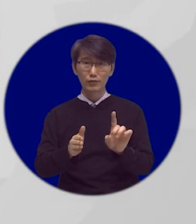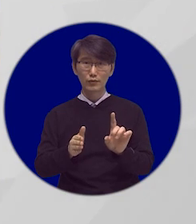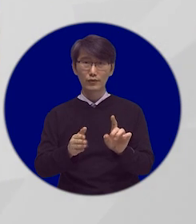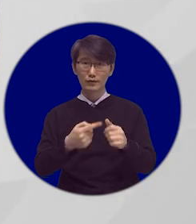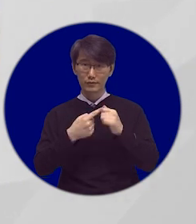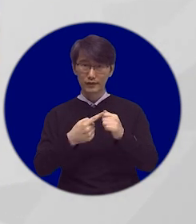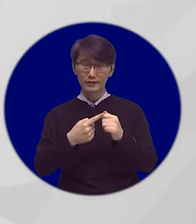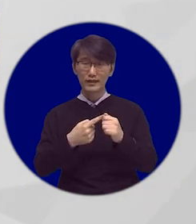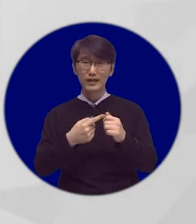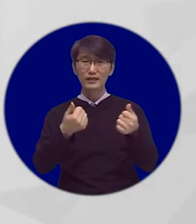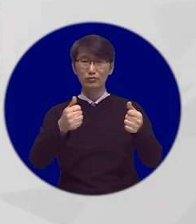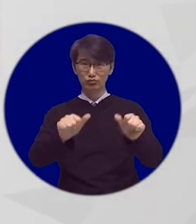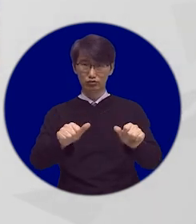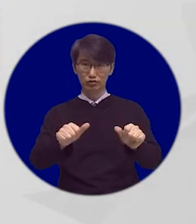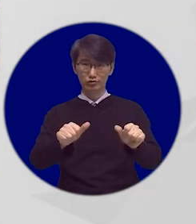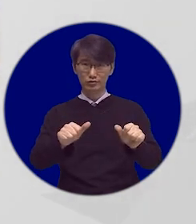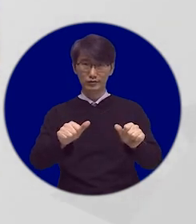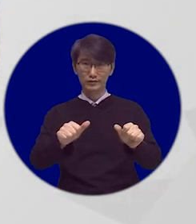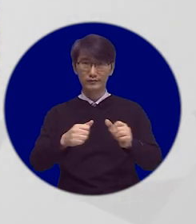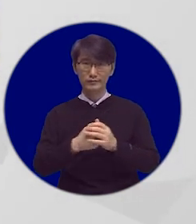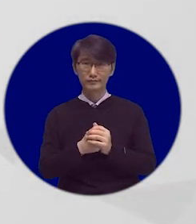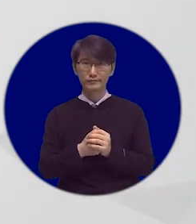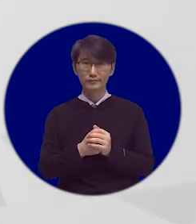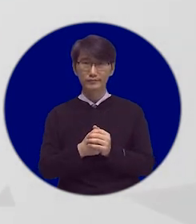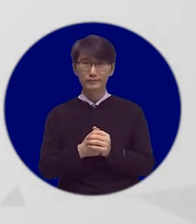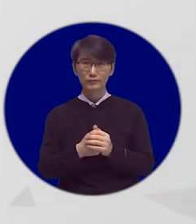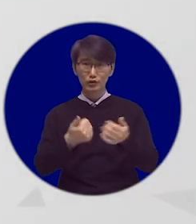할 것은 바로 신분증입니다.